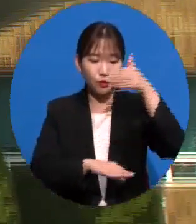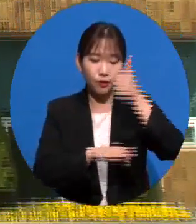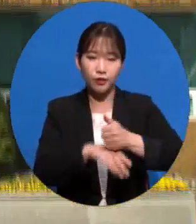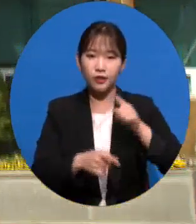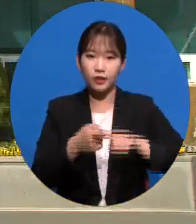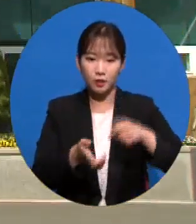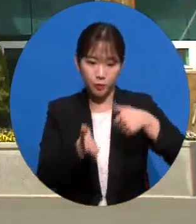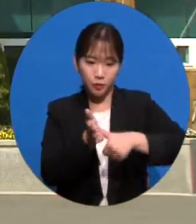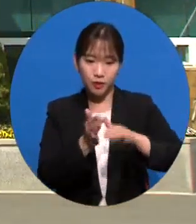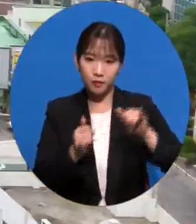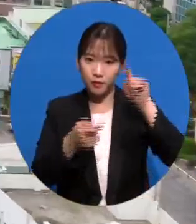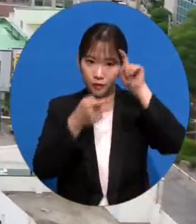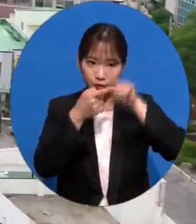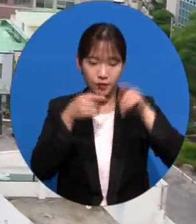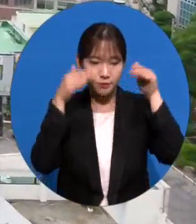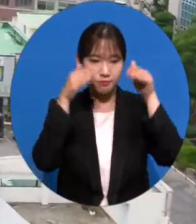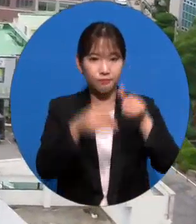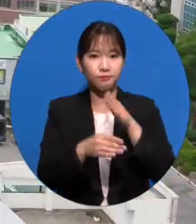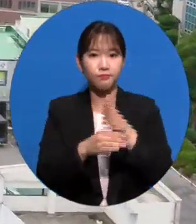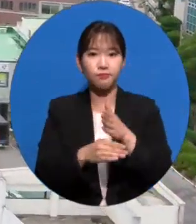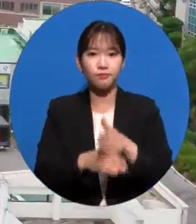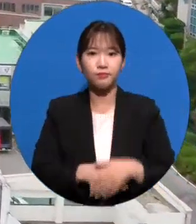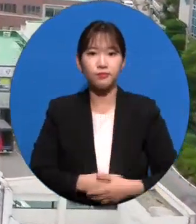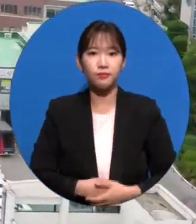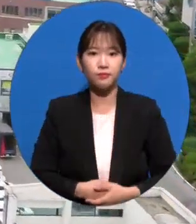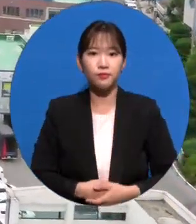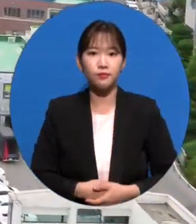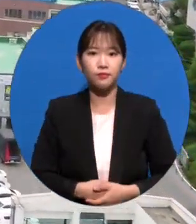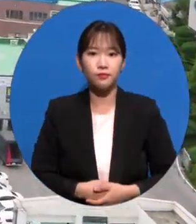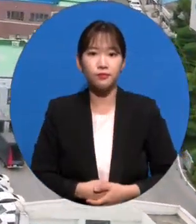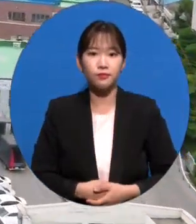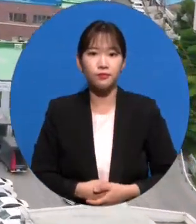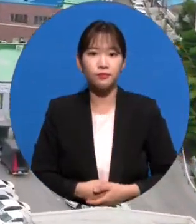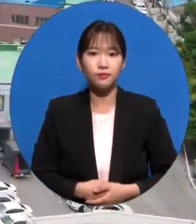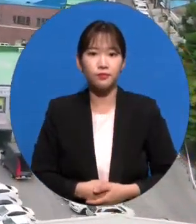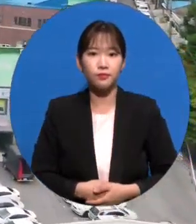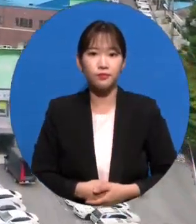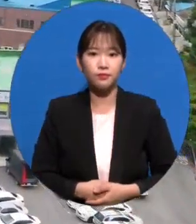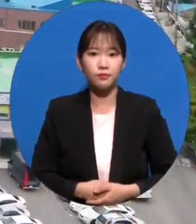유권자들의 관심이 집중되고 있습니다. MBC 뉴스 문현철입니다.